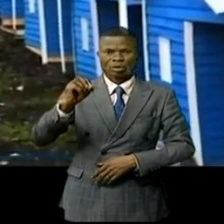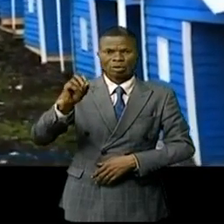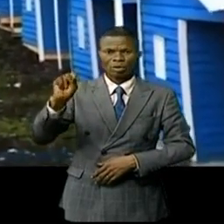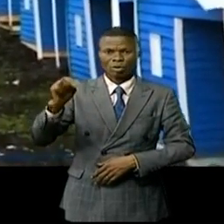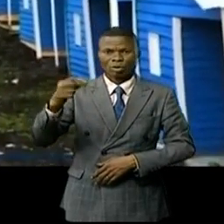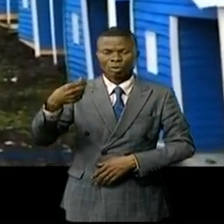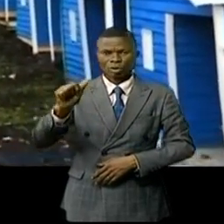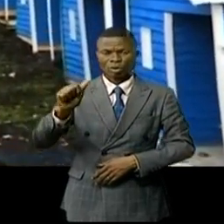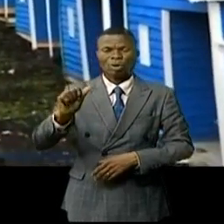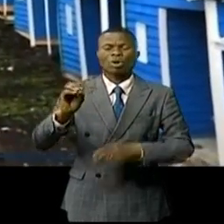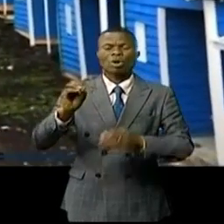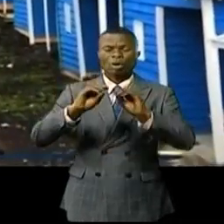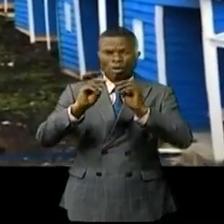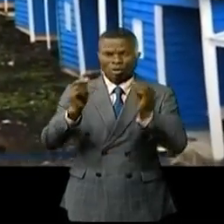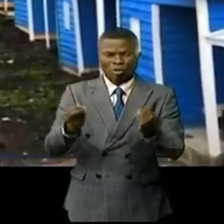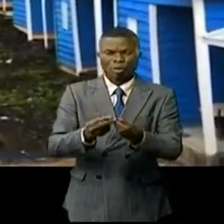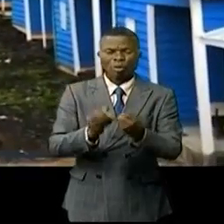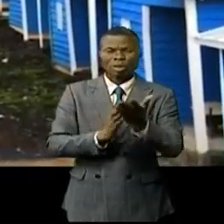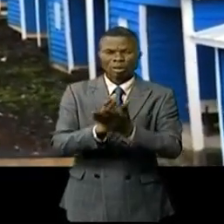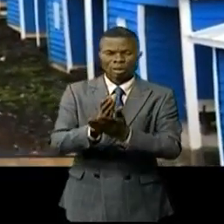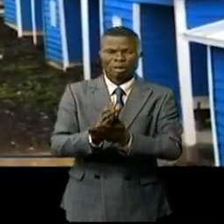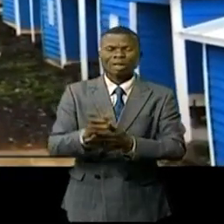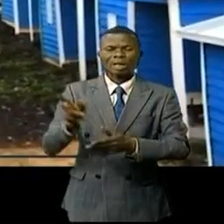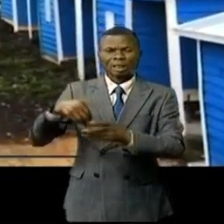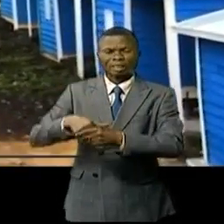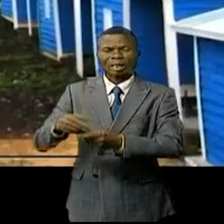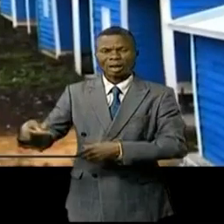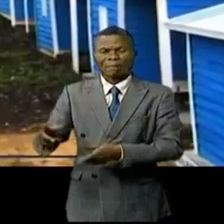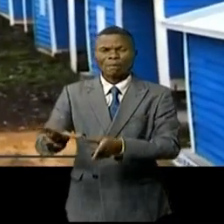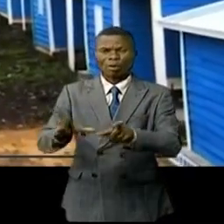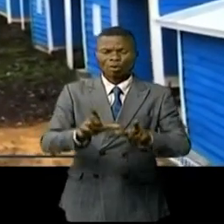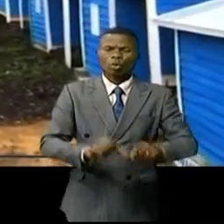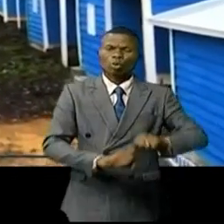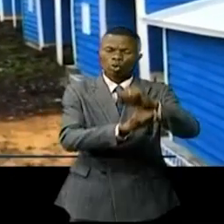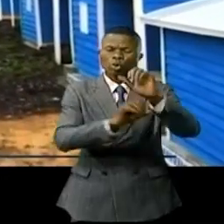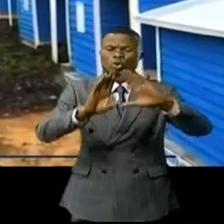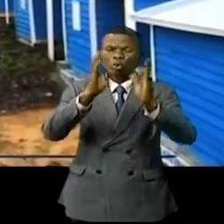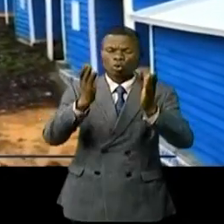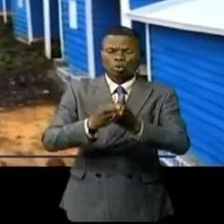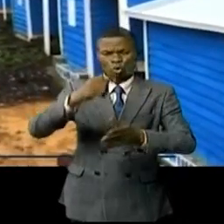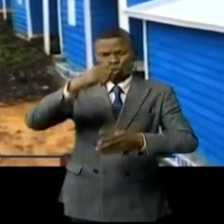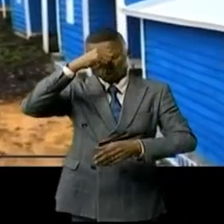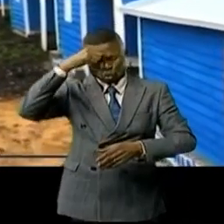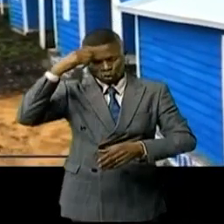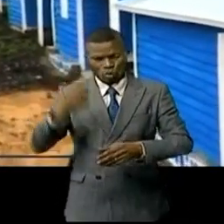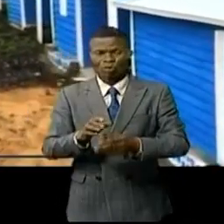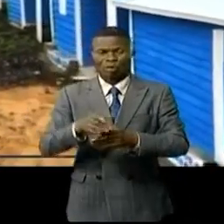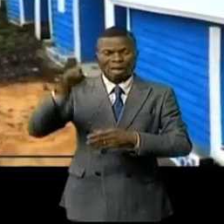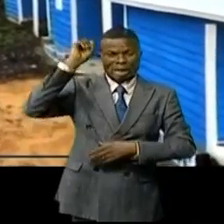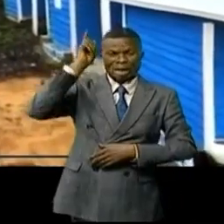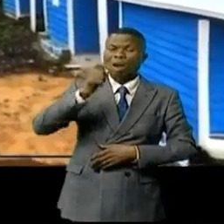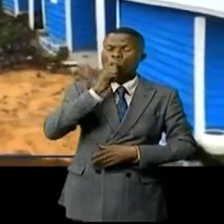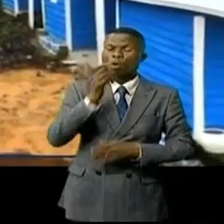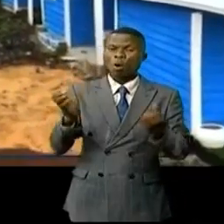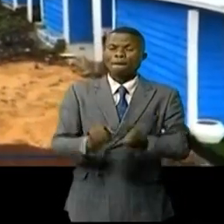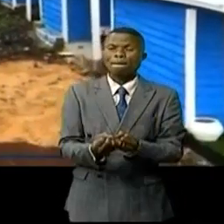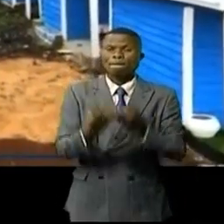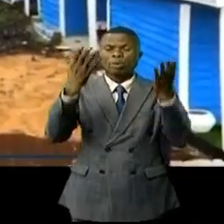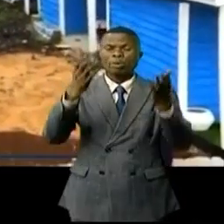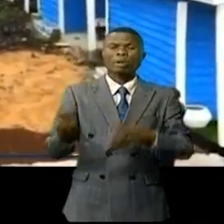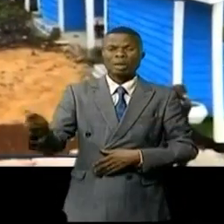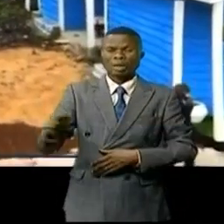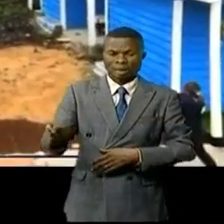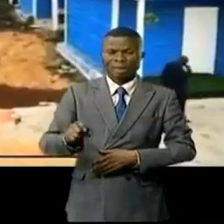véritable chef-d'œuvre de la province de Lualaba au secours des sinistrés de l'éruption du 22 mai dernier en territoire